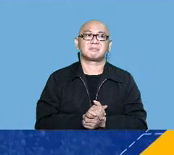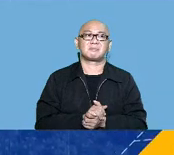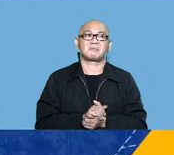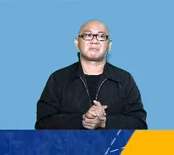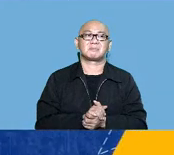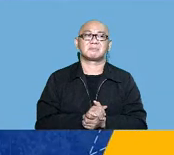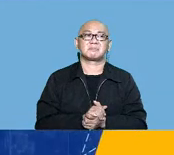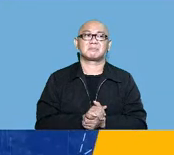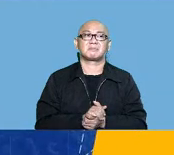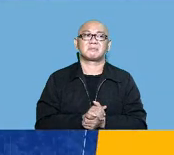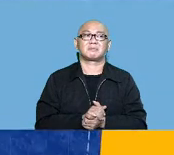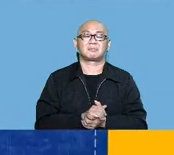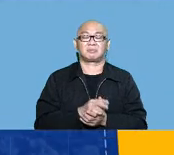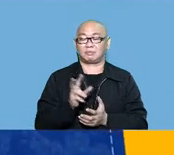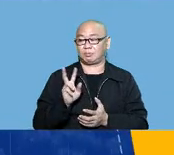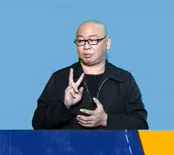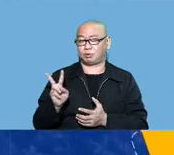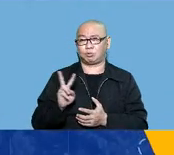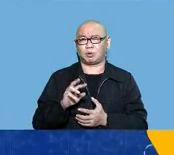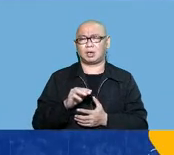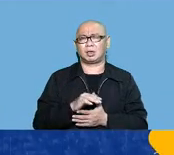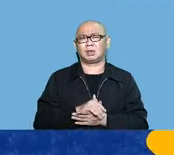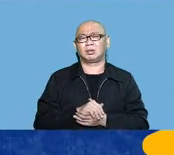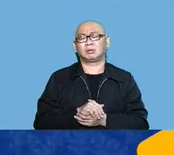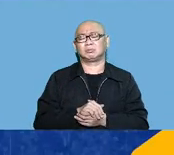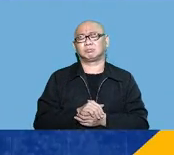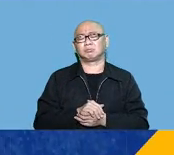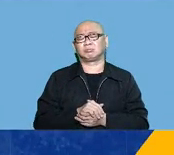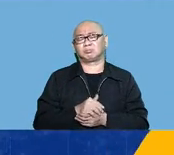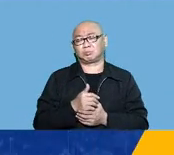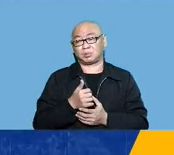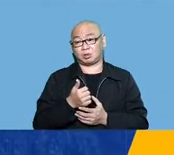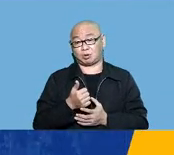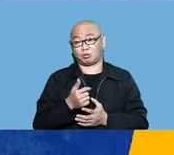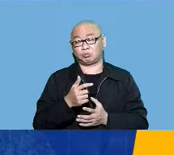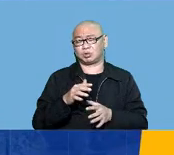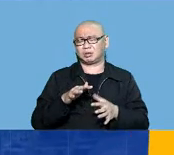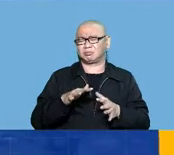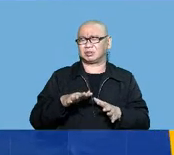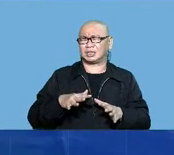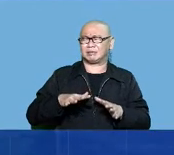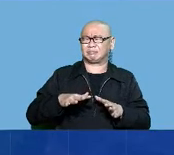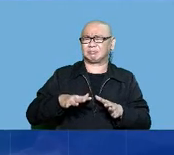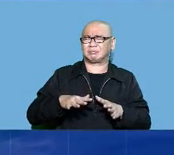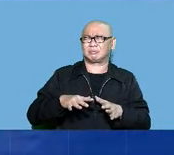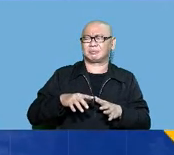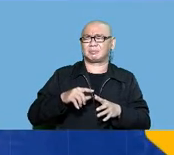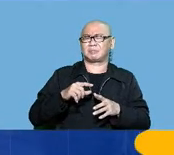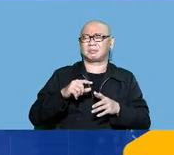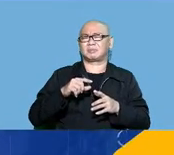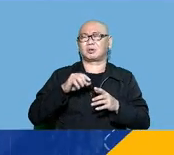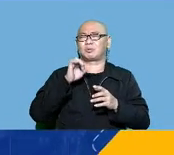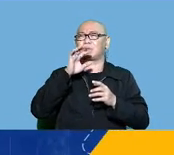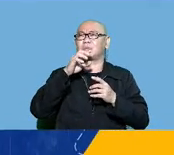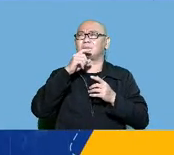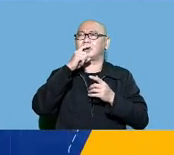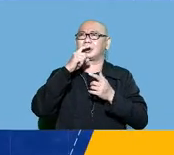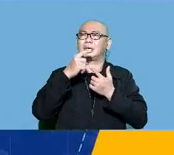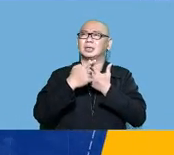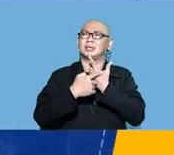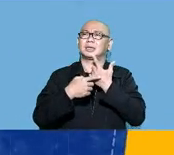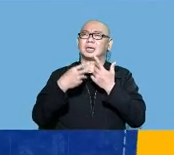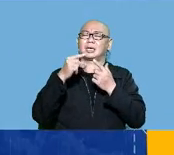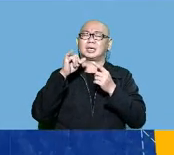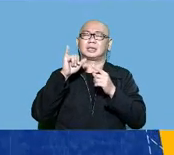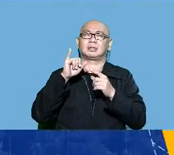M. Beliau berdua, Prof. Mungin itu sering Pak Yuri, kebetulan beliau punya